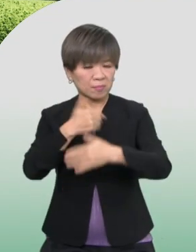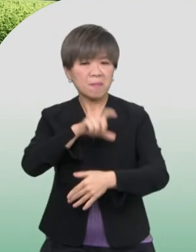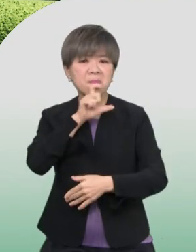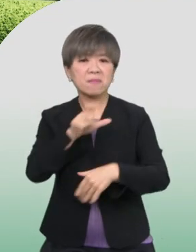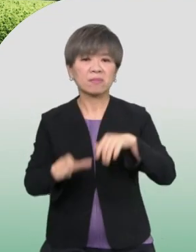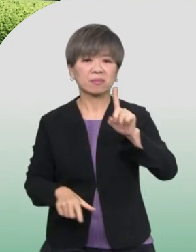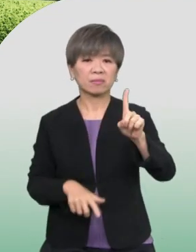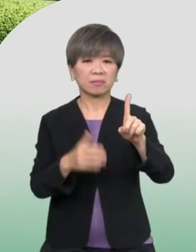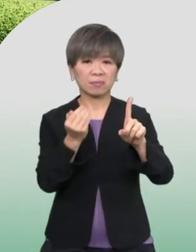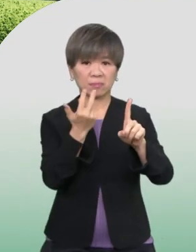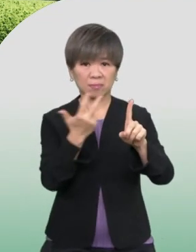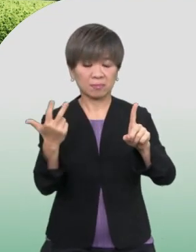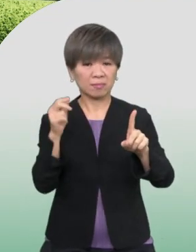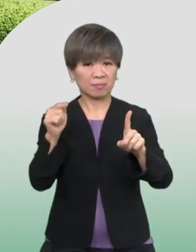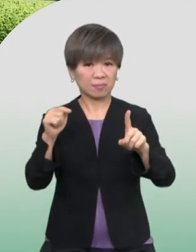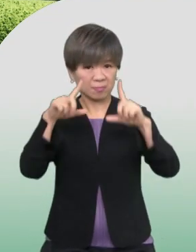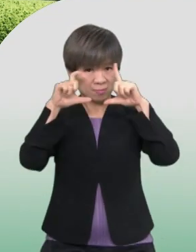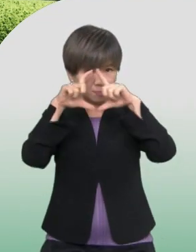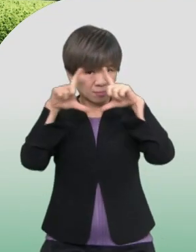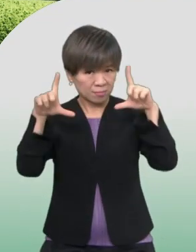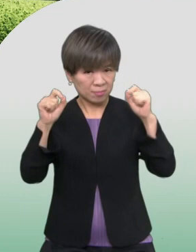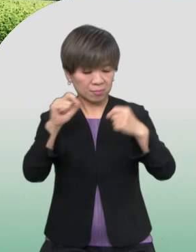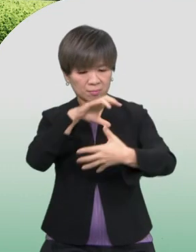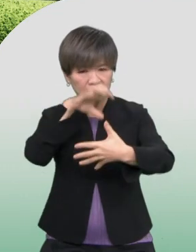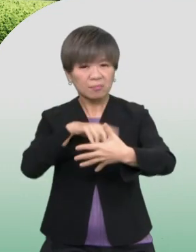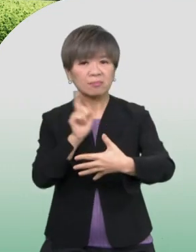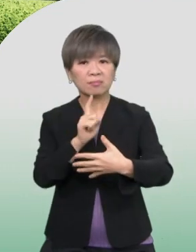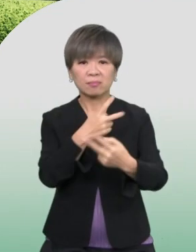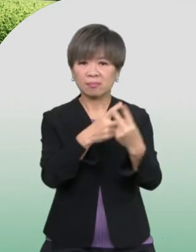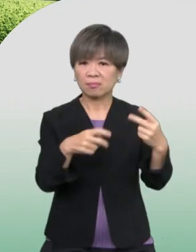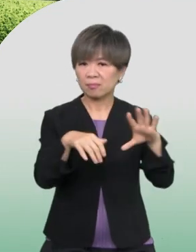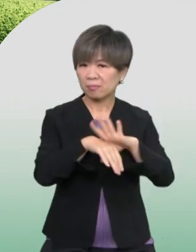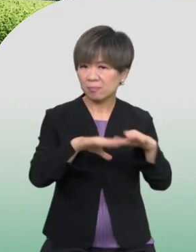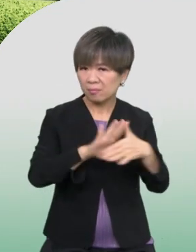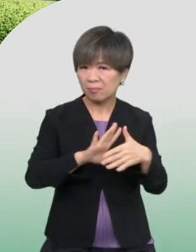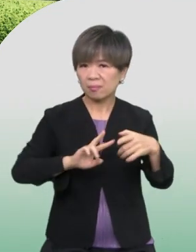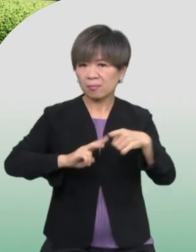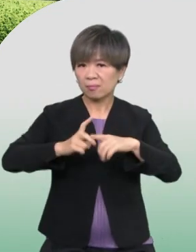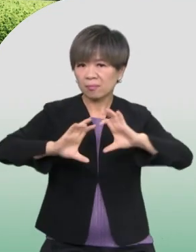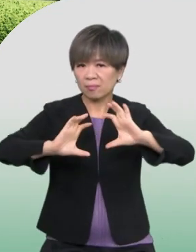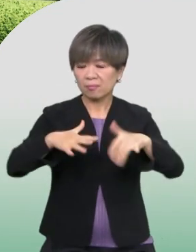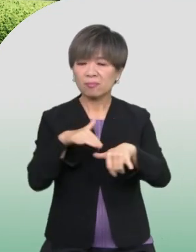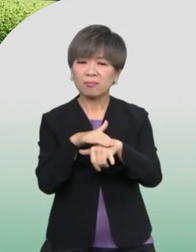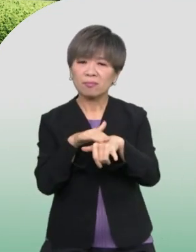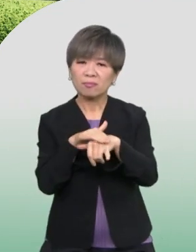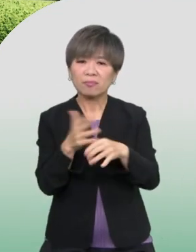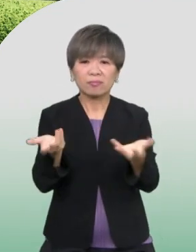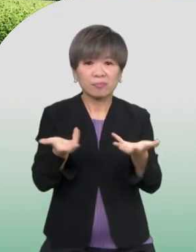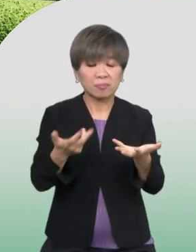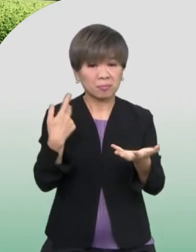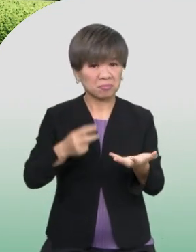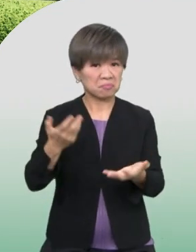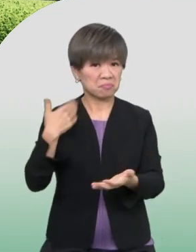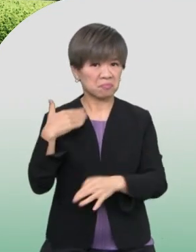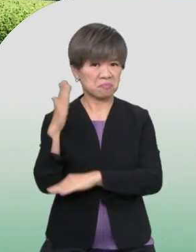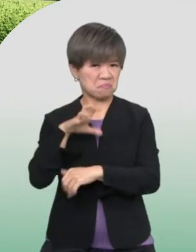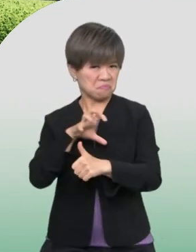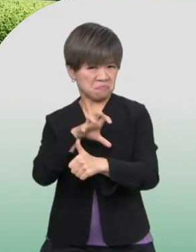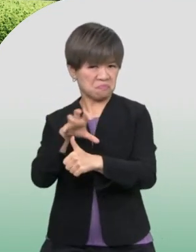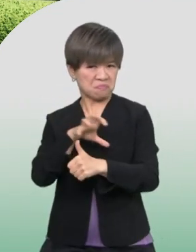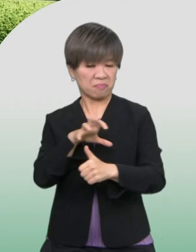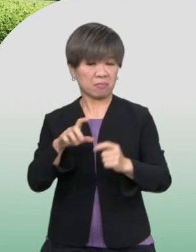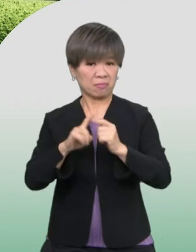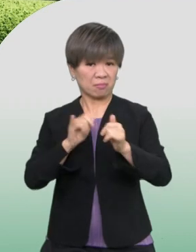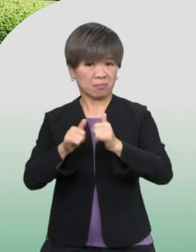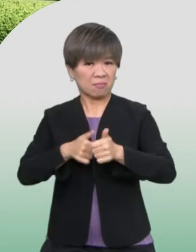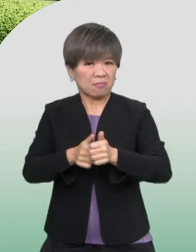阳1977年的几种相片。一个内容讲的是客家文化、跨国爱情故事，还有特别